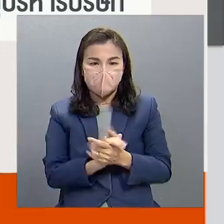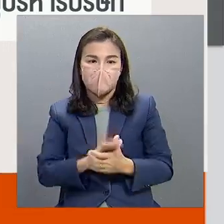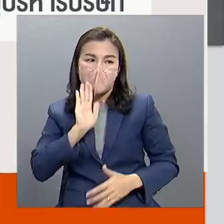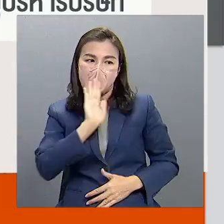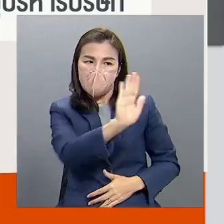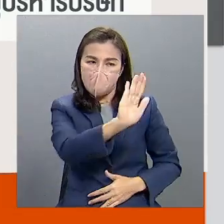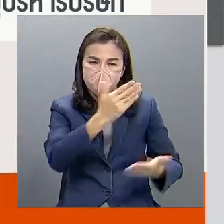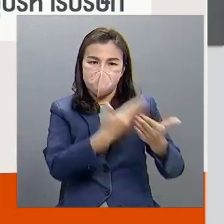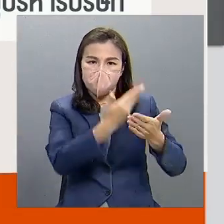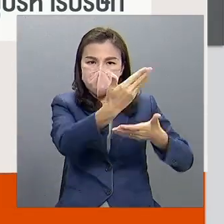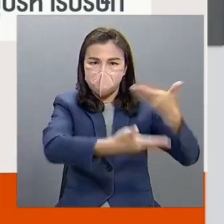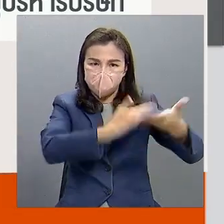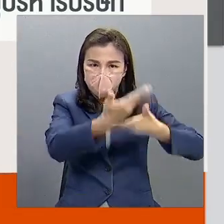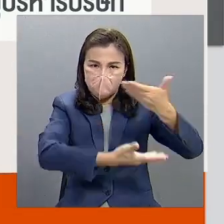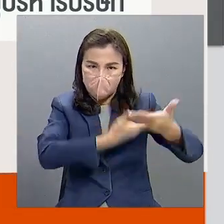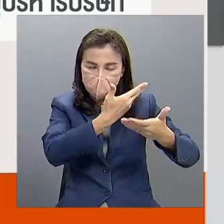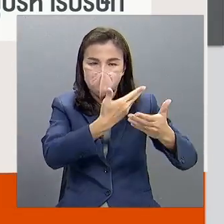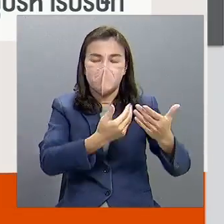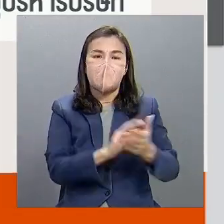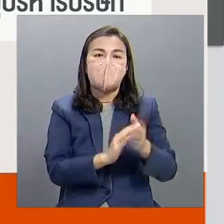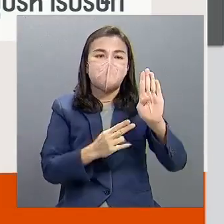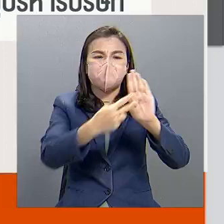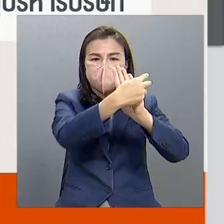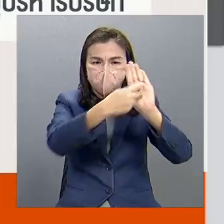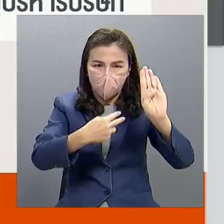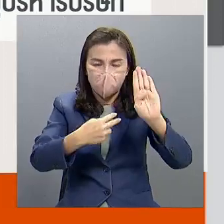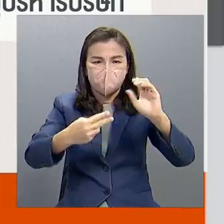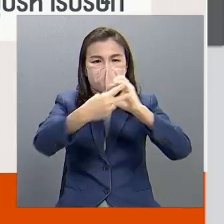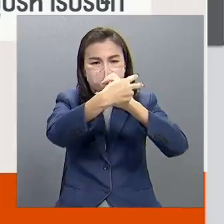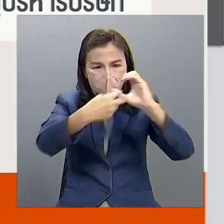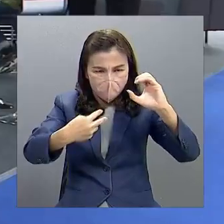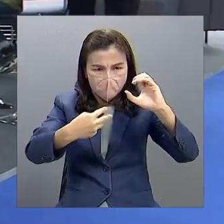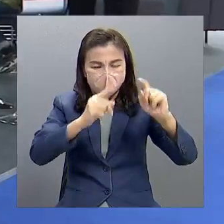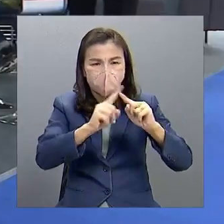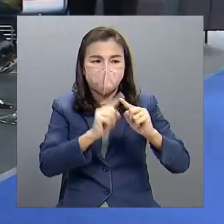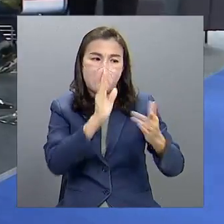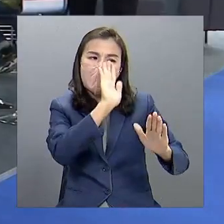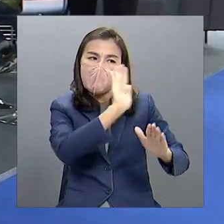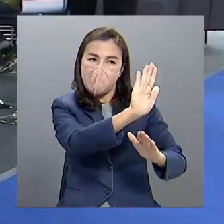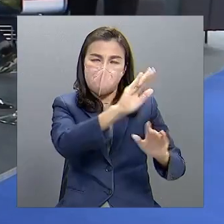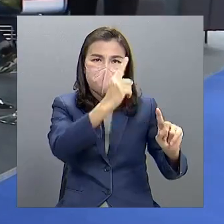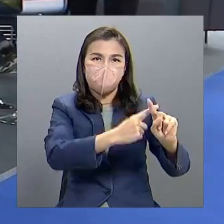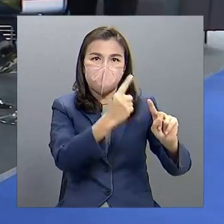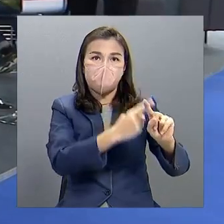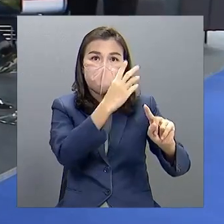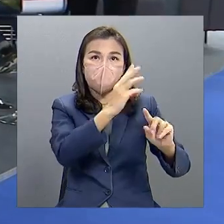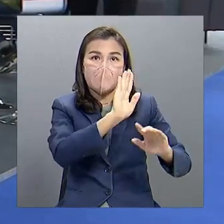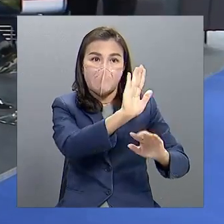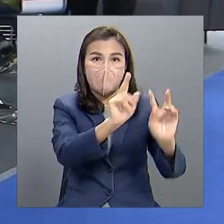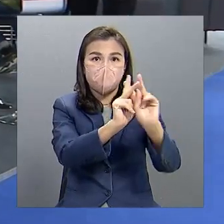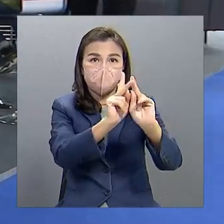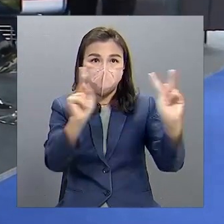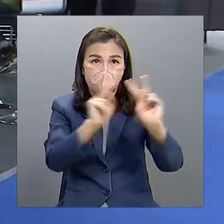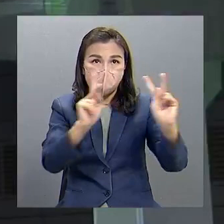ลหรือสัญญาซื้อขายล่วงหน้าสินทรัพย์ดิจิทัล6เดือนและห้ามเป็นกรรมการหรือผู้บริหารเป็นเวล